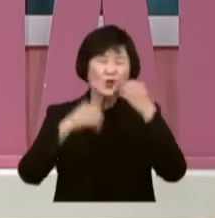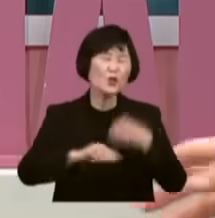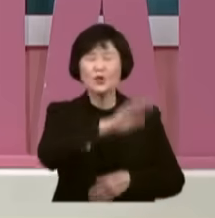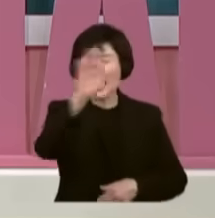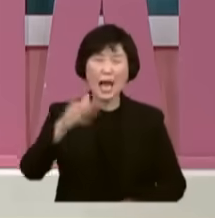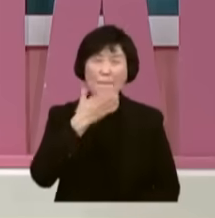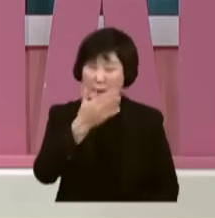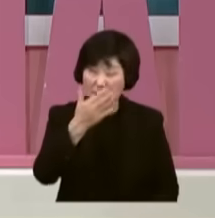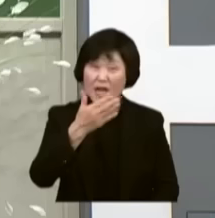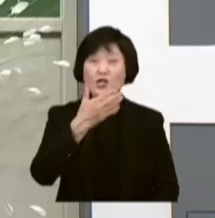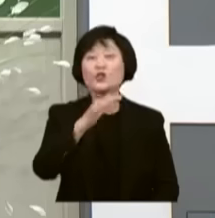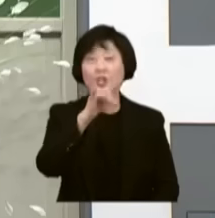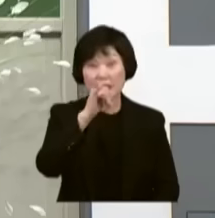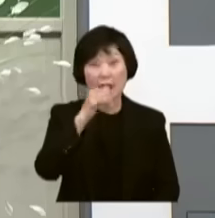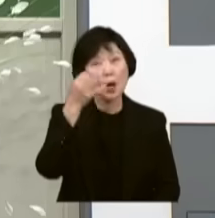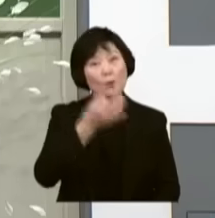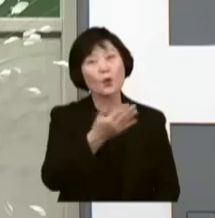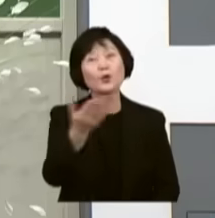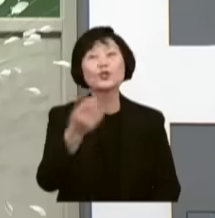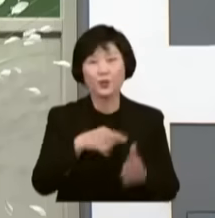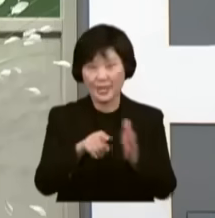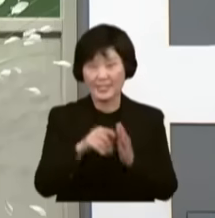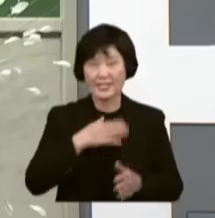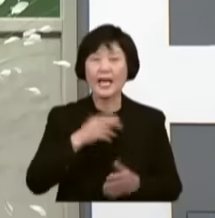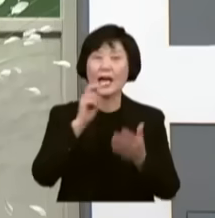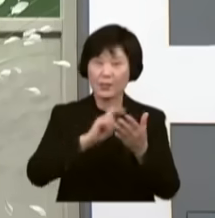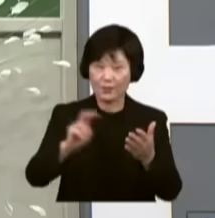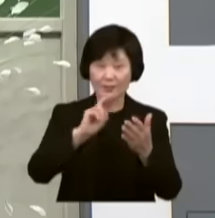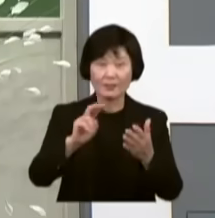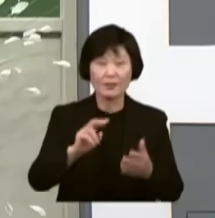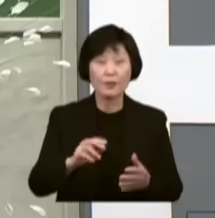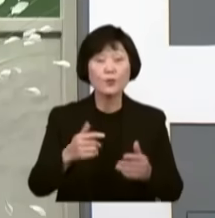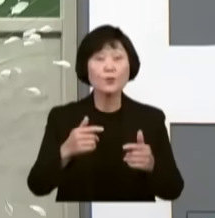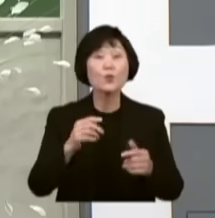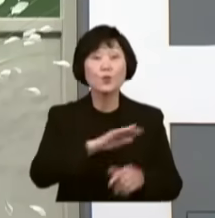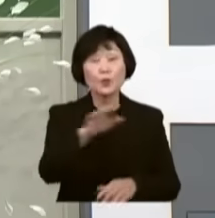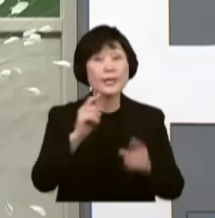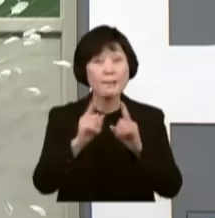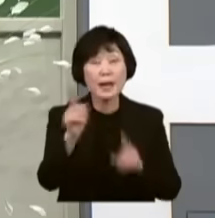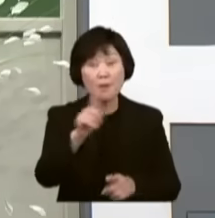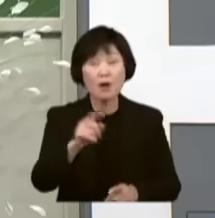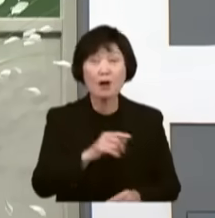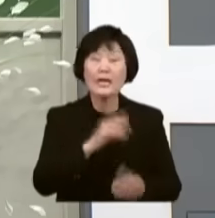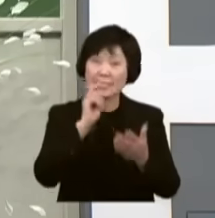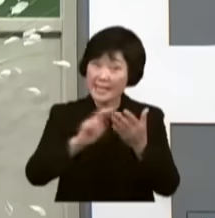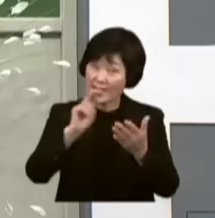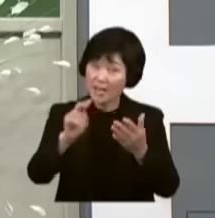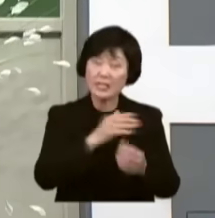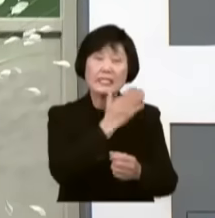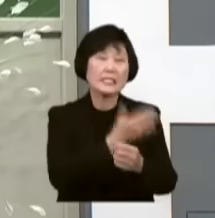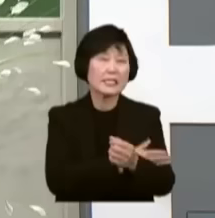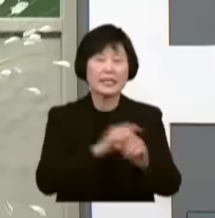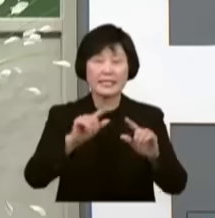거니까 우리가 항상 하는 얘기 있잖아요. 찬양을 실력으로 합니까? 은혜로 하는 거지. 그렇죠. 그렇죠. 오, 멋있다.